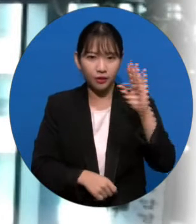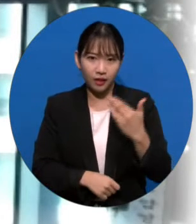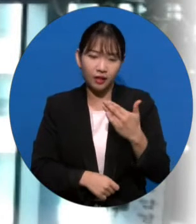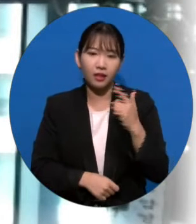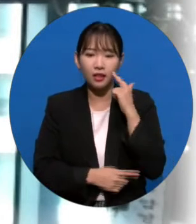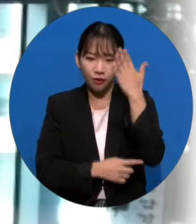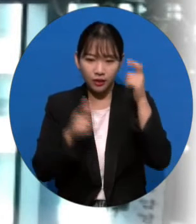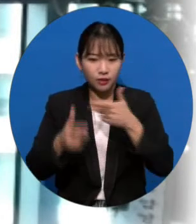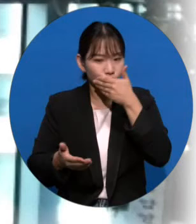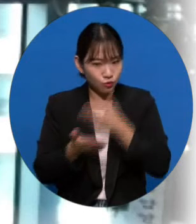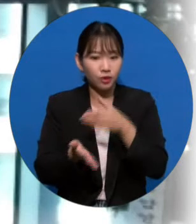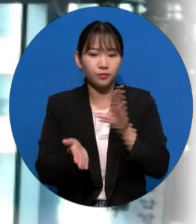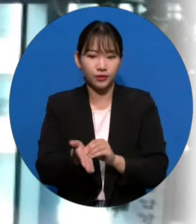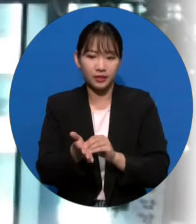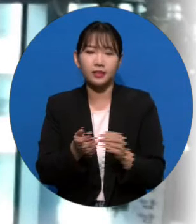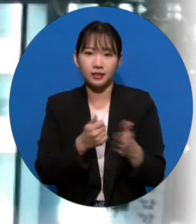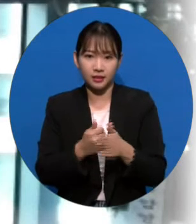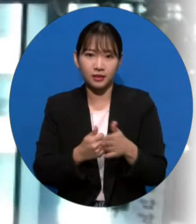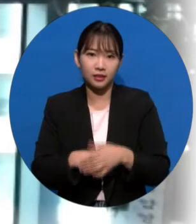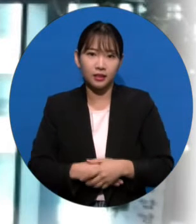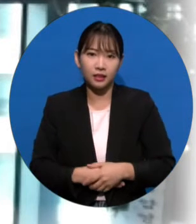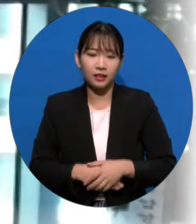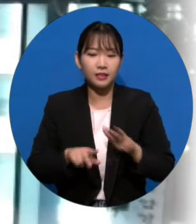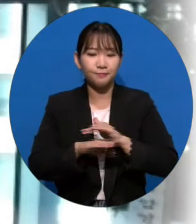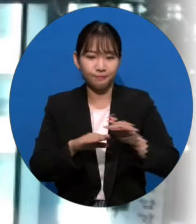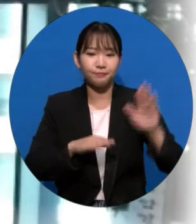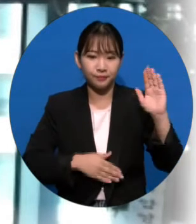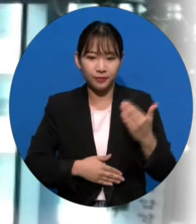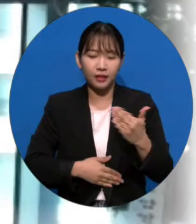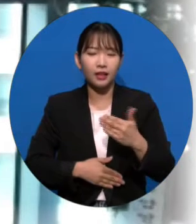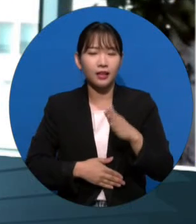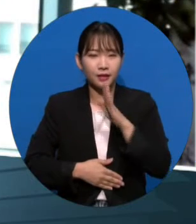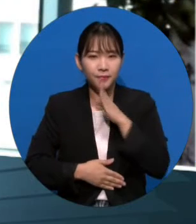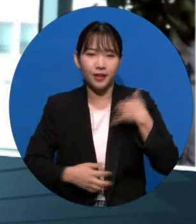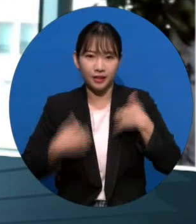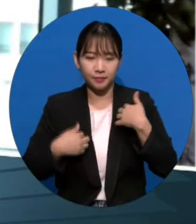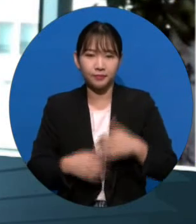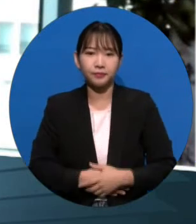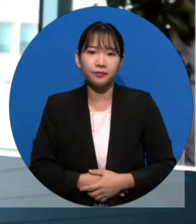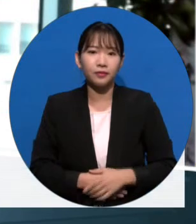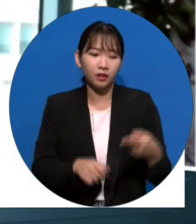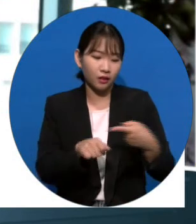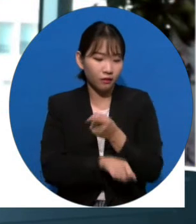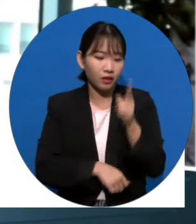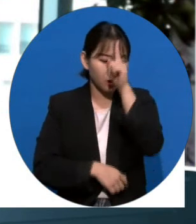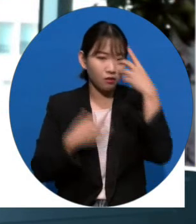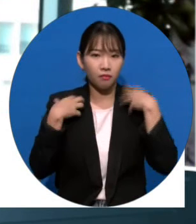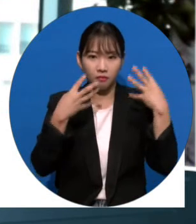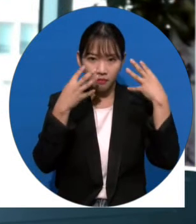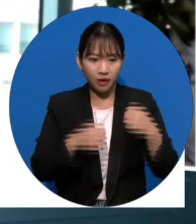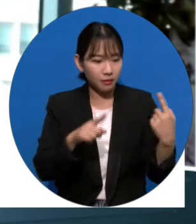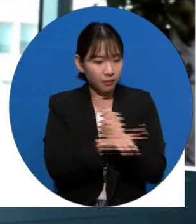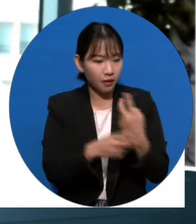굉장히 우리 영광 지역의 중요한 현안이기 때문에, 이제 해결을 하게 돼서 대단히 기쁘고요. 네, 이외에도 정부로부터